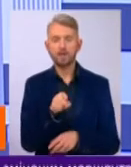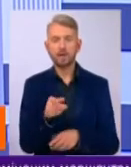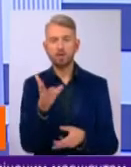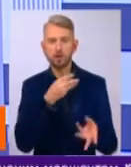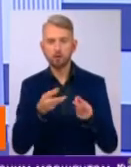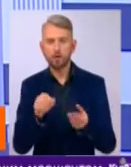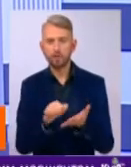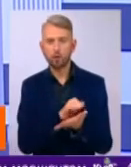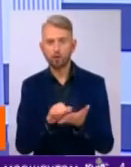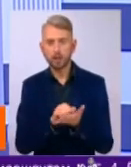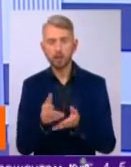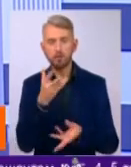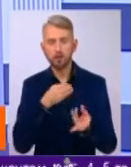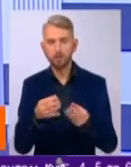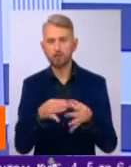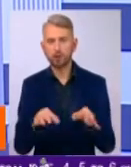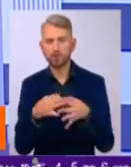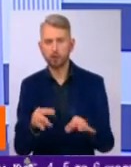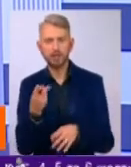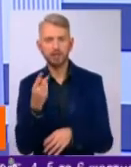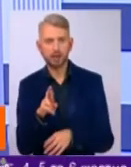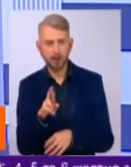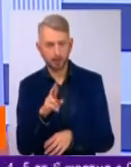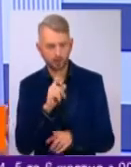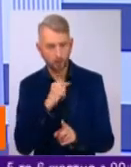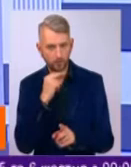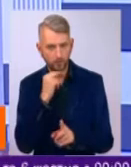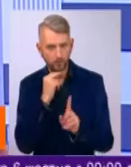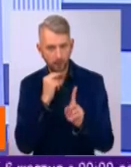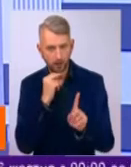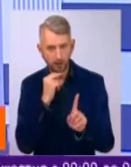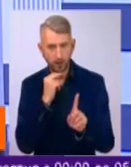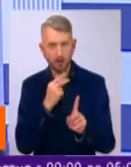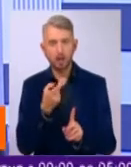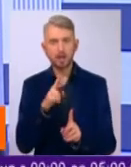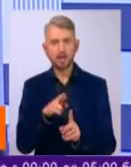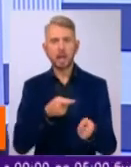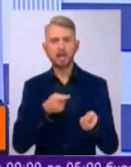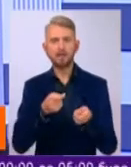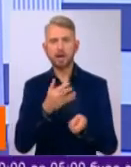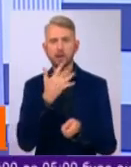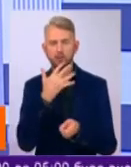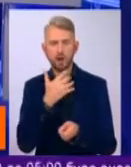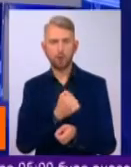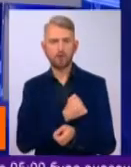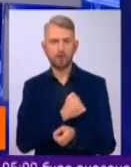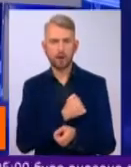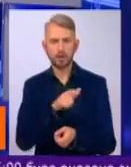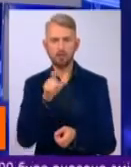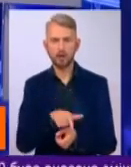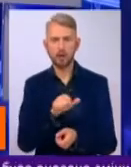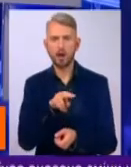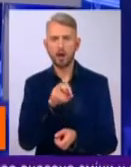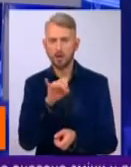фальшував документи і підробляв дозволи для, увага, для керівника Національної гвардії пана